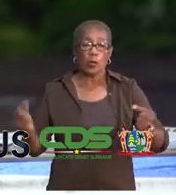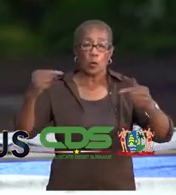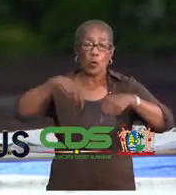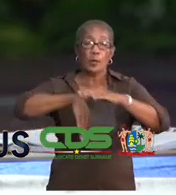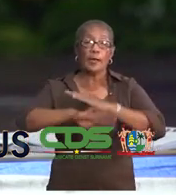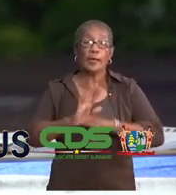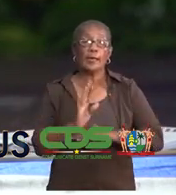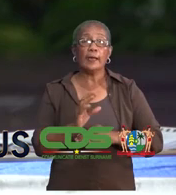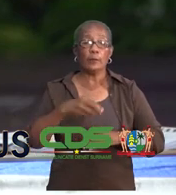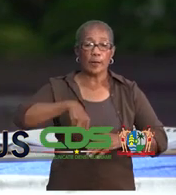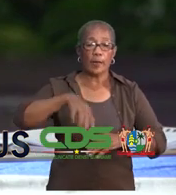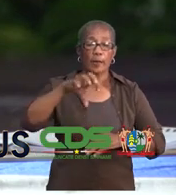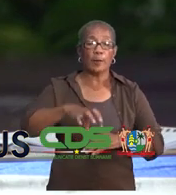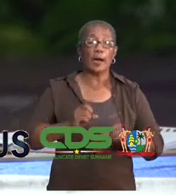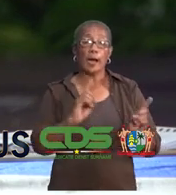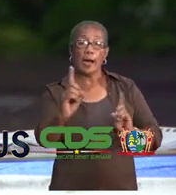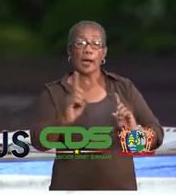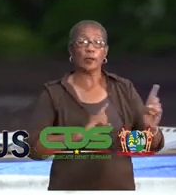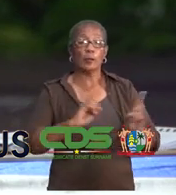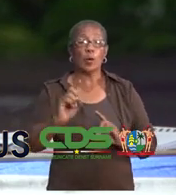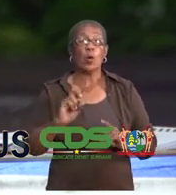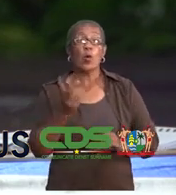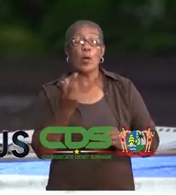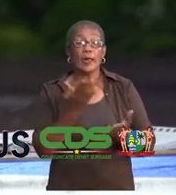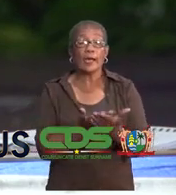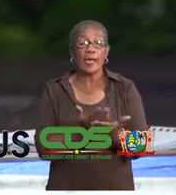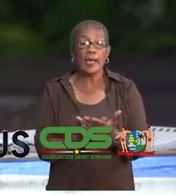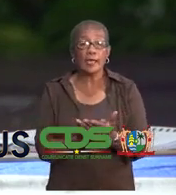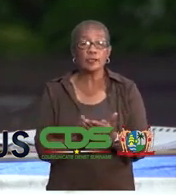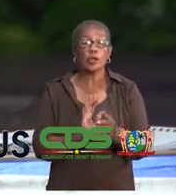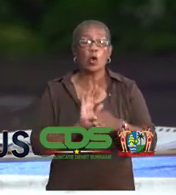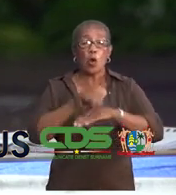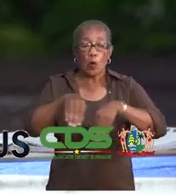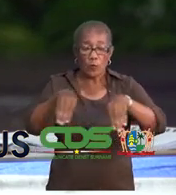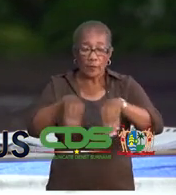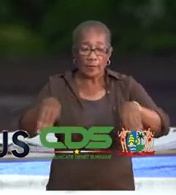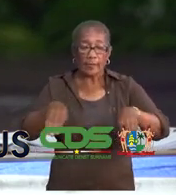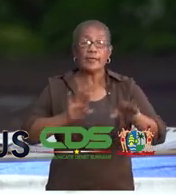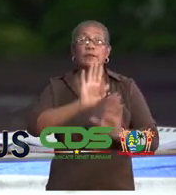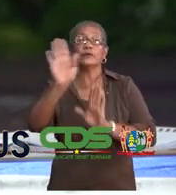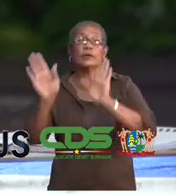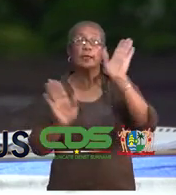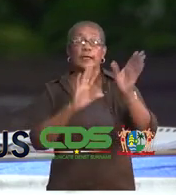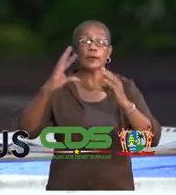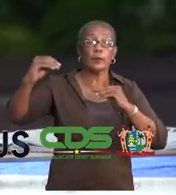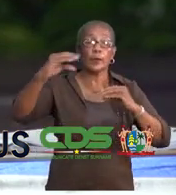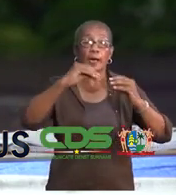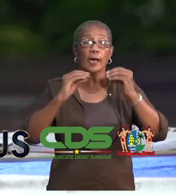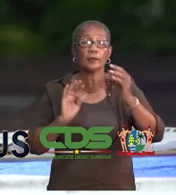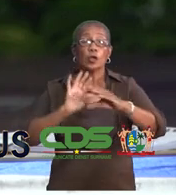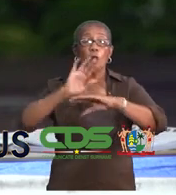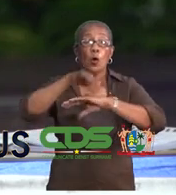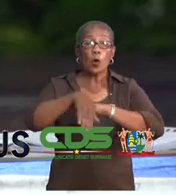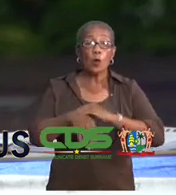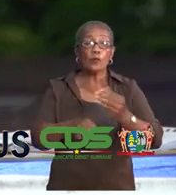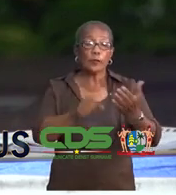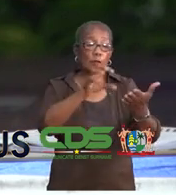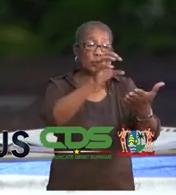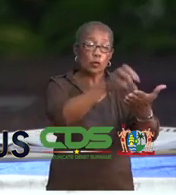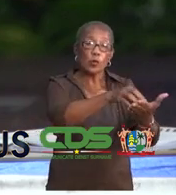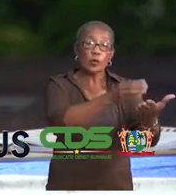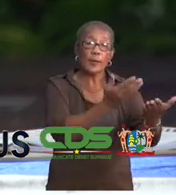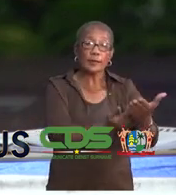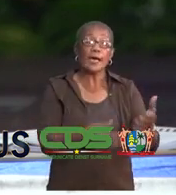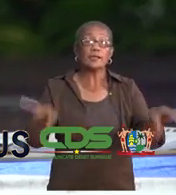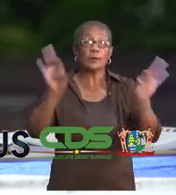en welke eisen daarvoor moeten gelden. We gaan praten over grensverkeer. Met name dus de kwestie van de documentatie die noodzakelijk